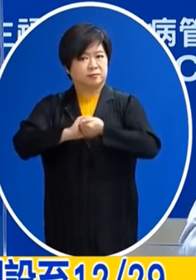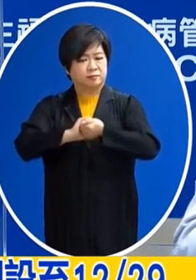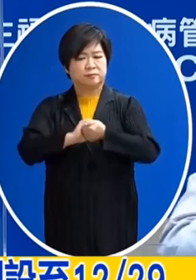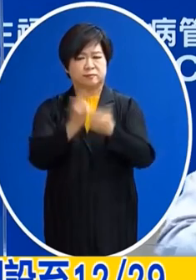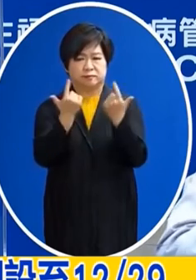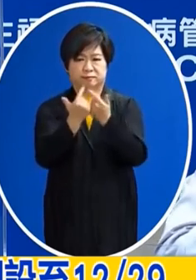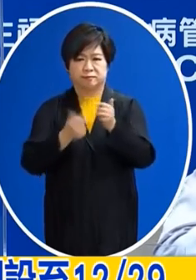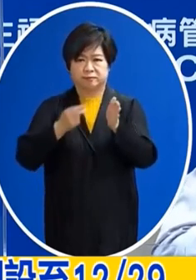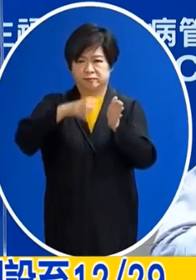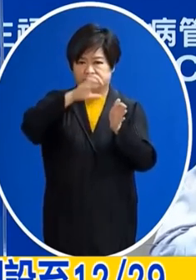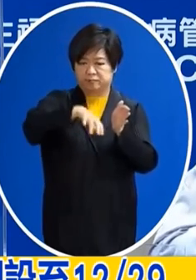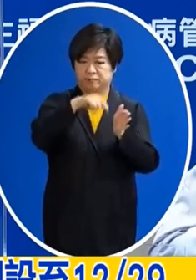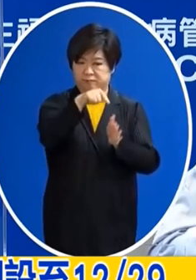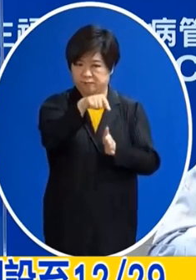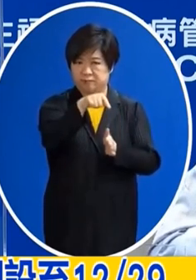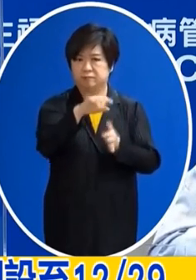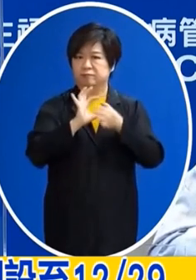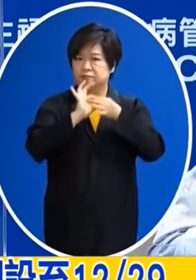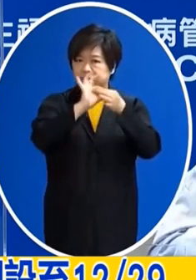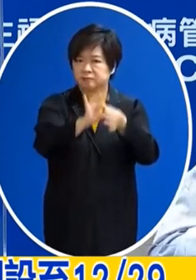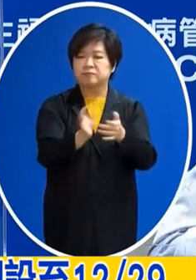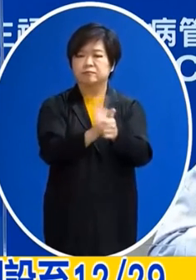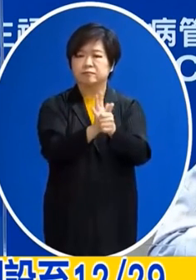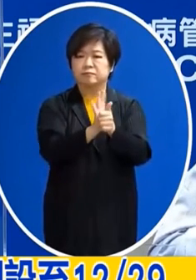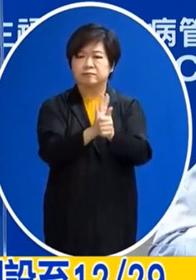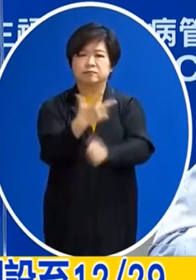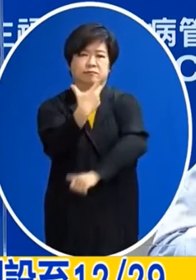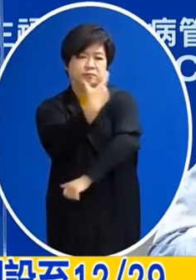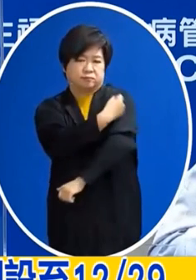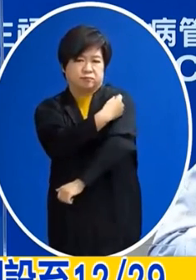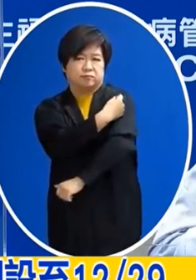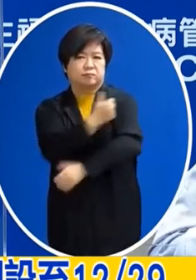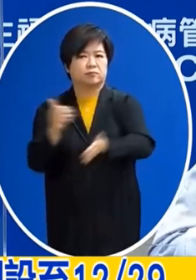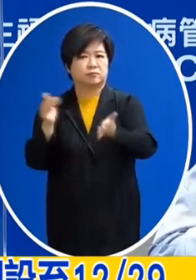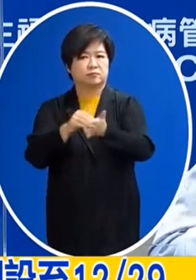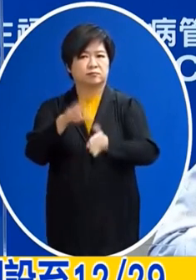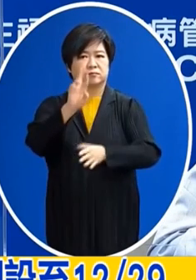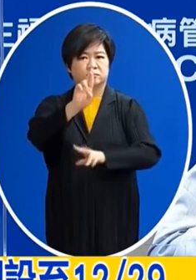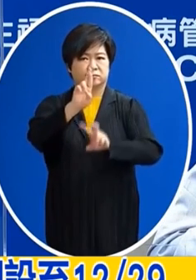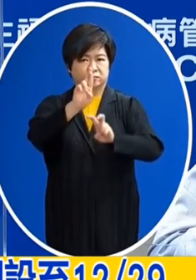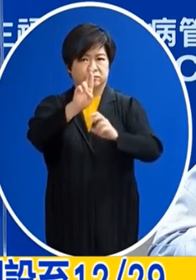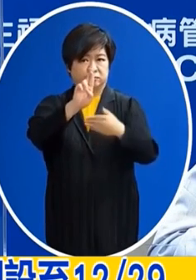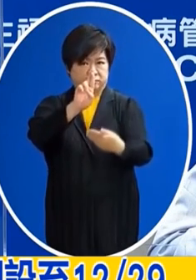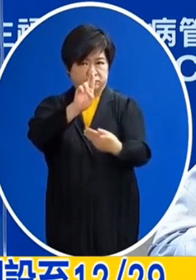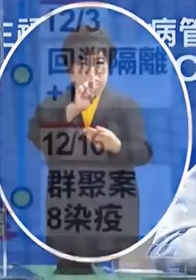在台北车站的这个据点会继续接种到12月29号。